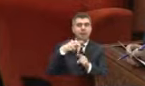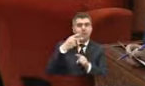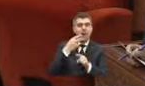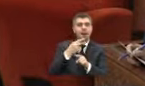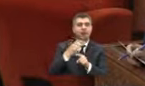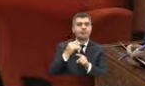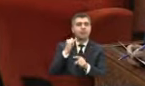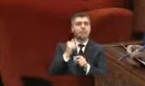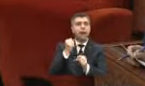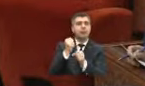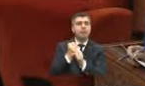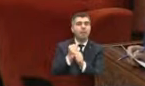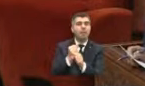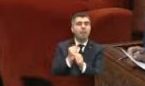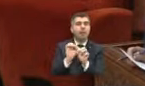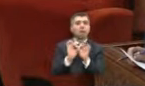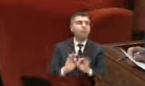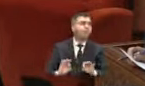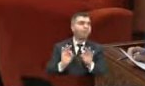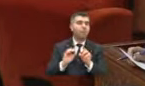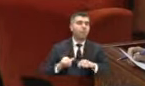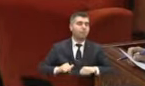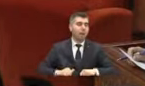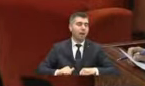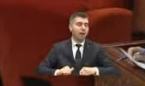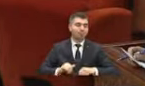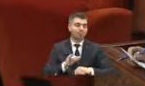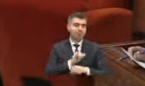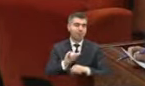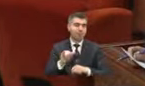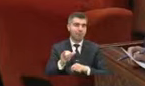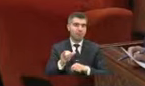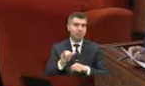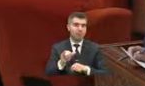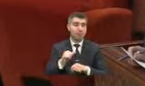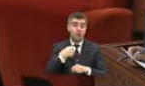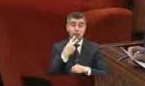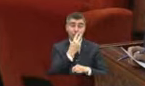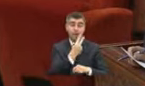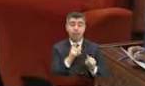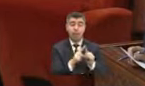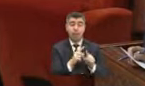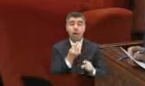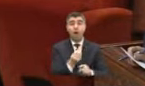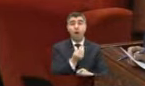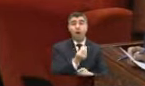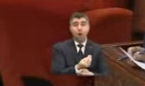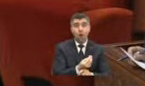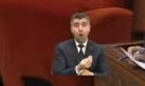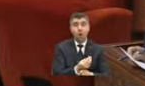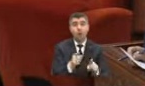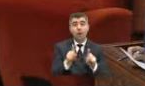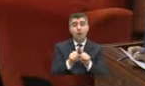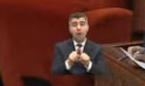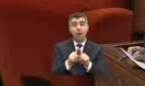تضر لا تنفع، لأن إلا قلتي لأنك لقيتي شي طفل في الشارع وخديتيه من يدو وبغيتي ديريه